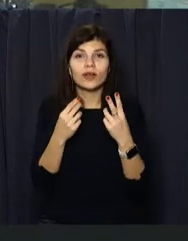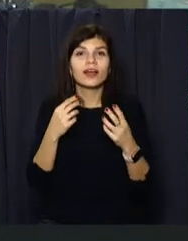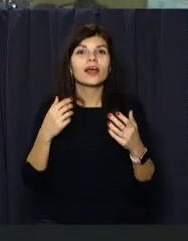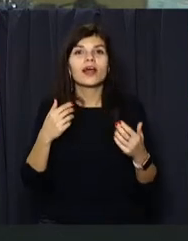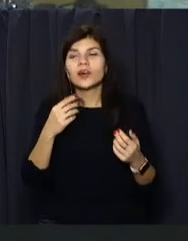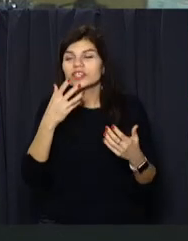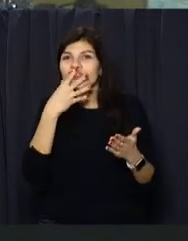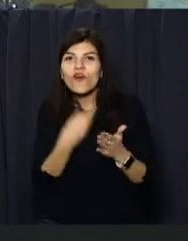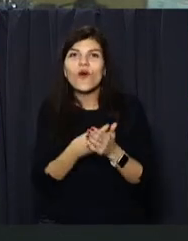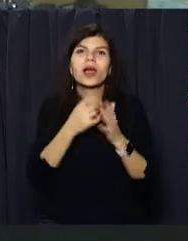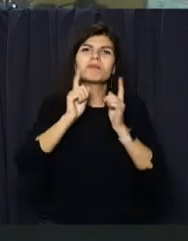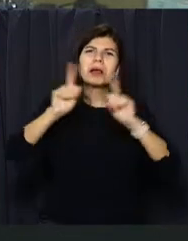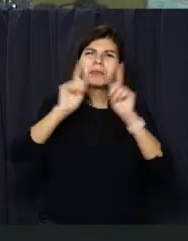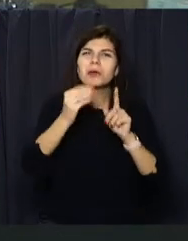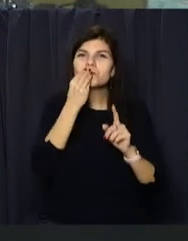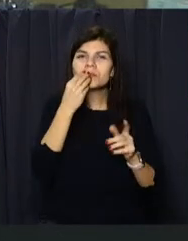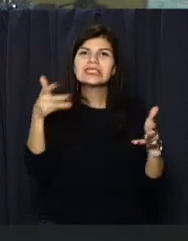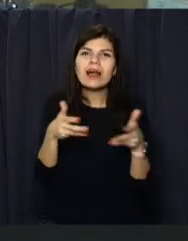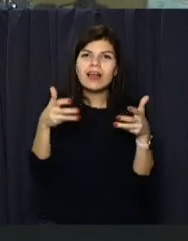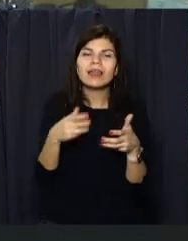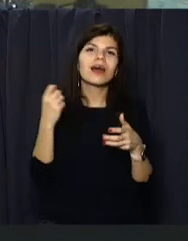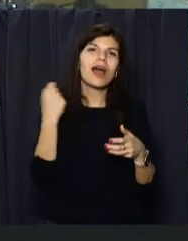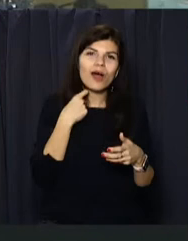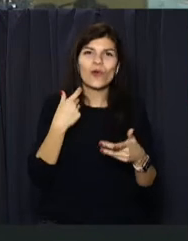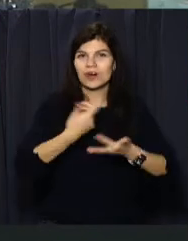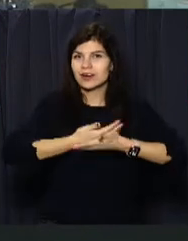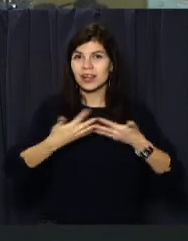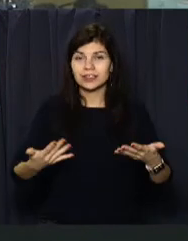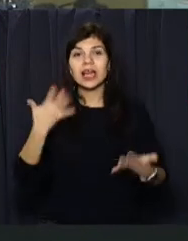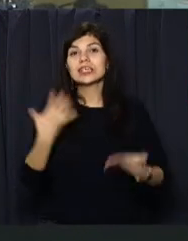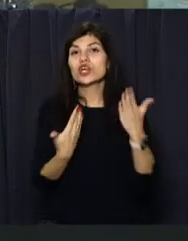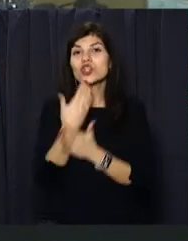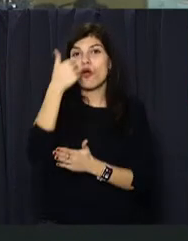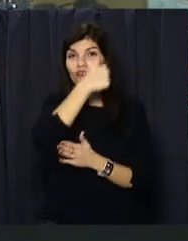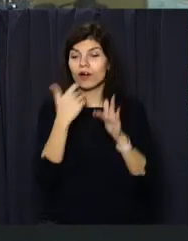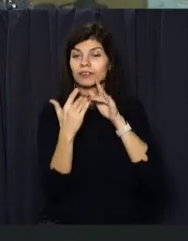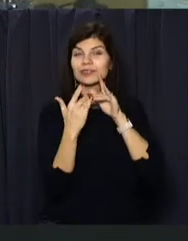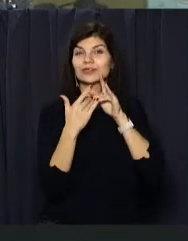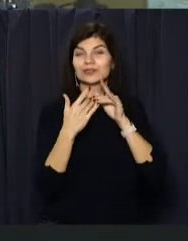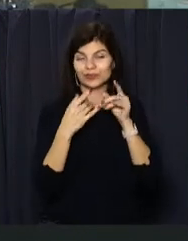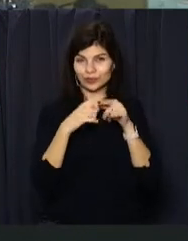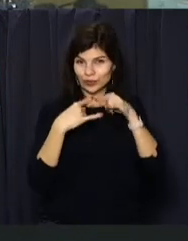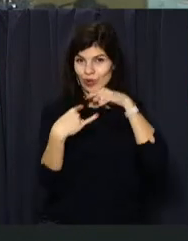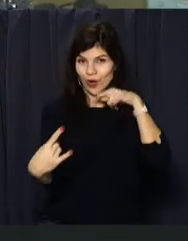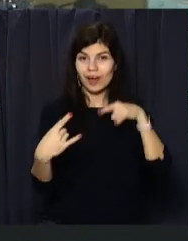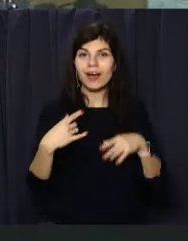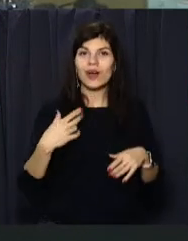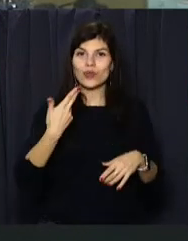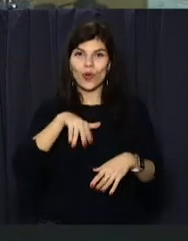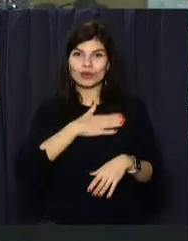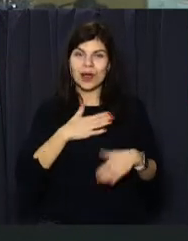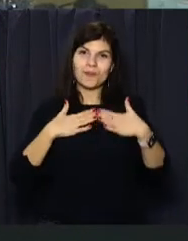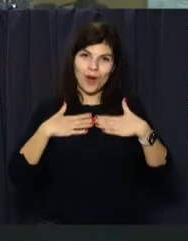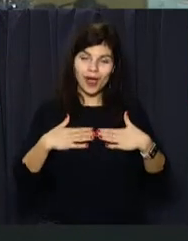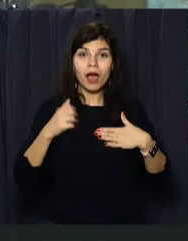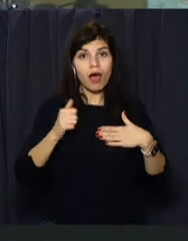заморське, а на додачу – салати, закуски, алкоголь. І якщо новорічне застілля – приємний відпочинок для душі, то для шлунка